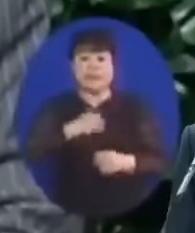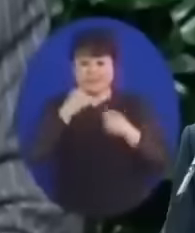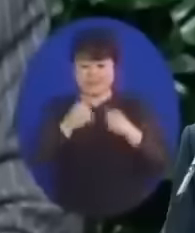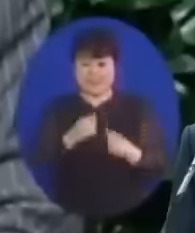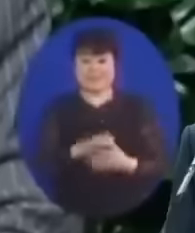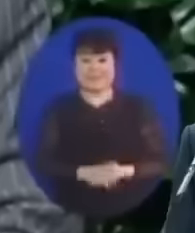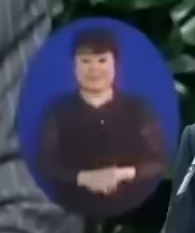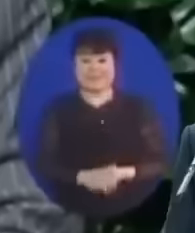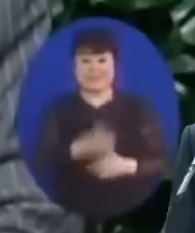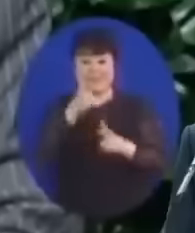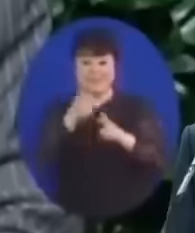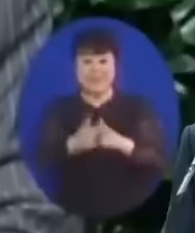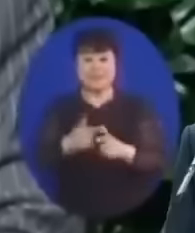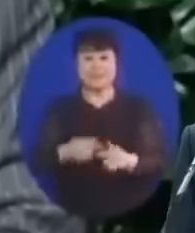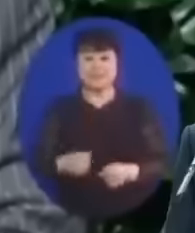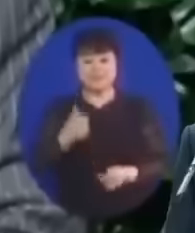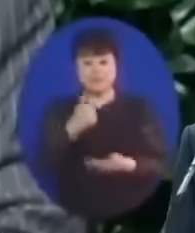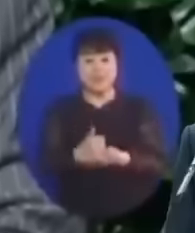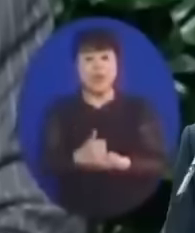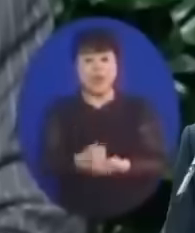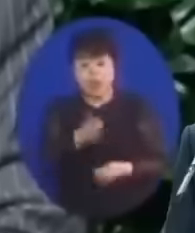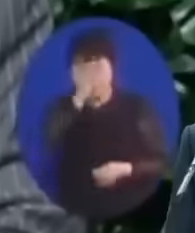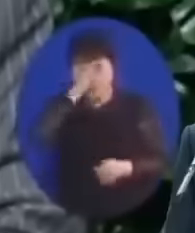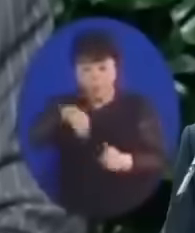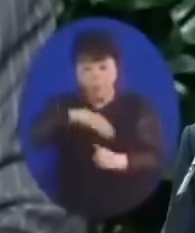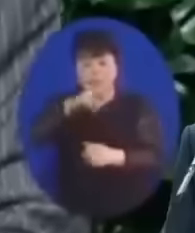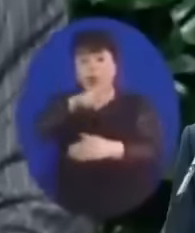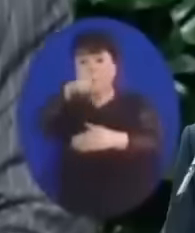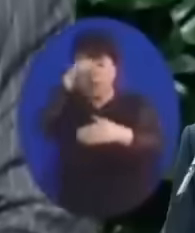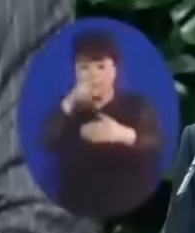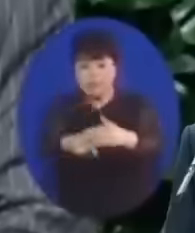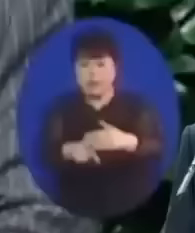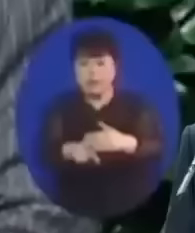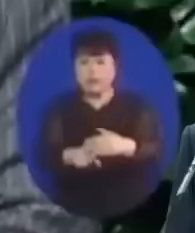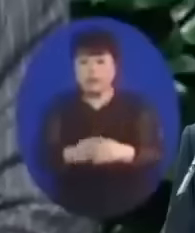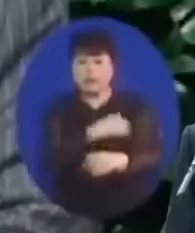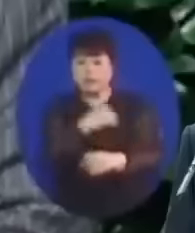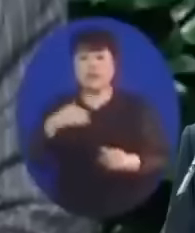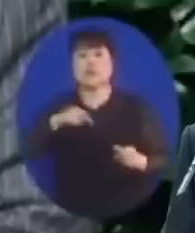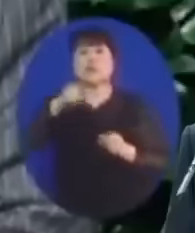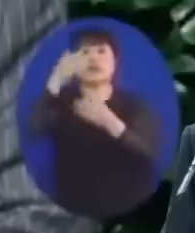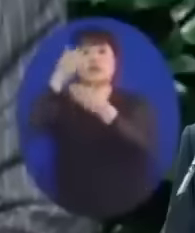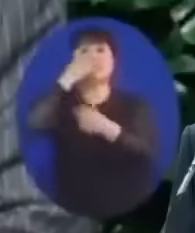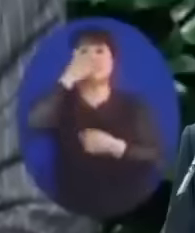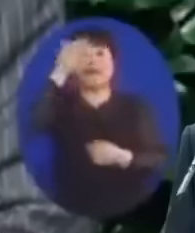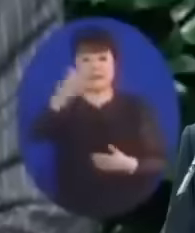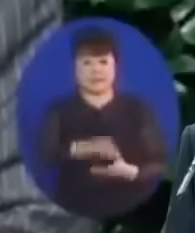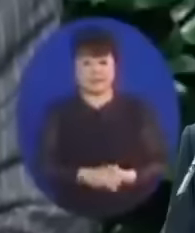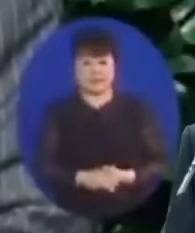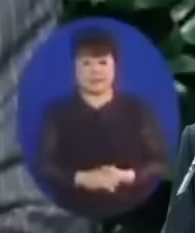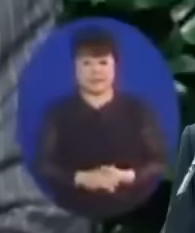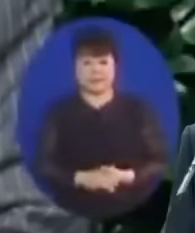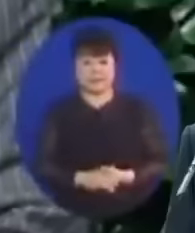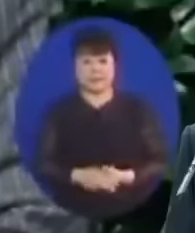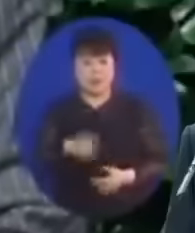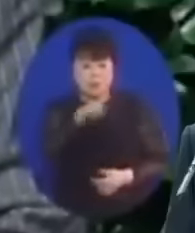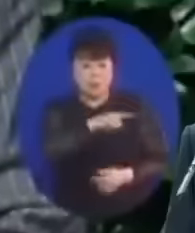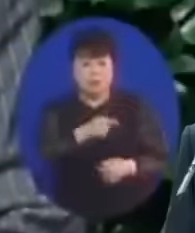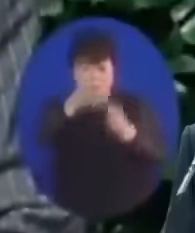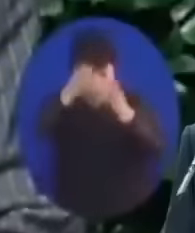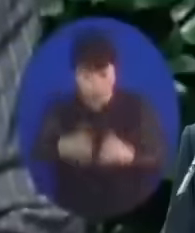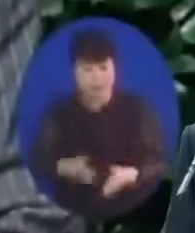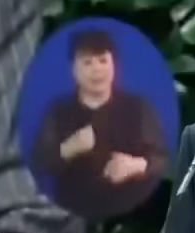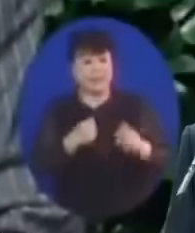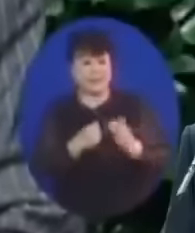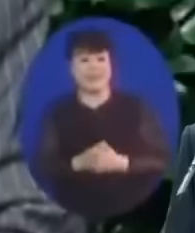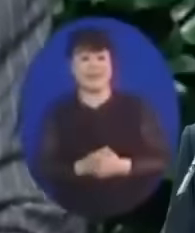계십니다. 예수님은 우리를 죄와 질병과 환경의 고통에서 능히 건져낼 수 있으신 것은 그가 그를 먼저 통과했기